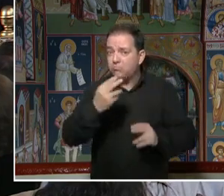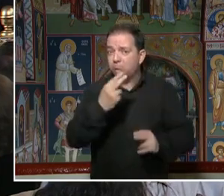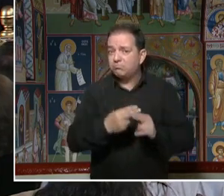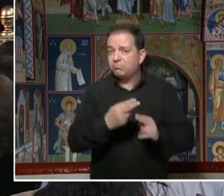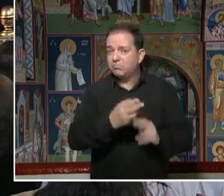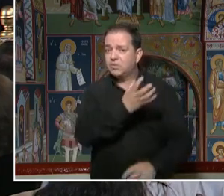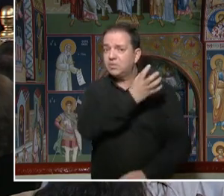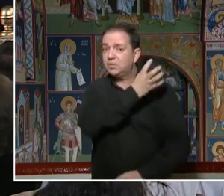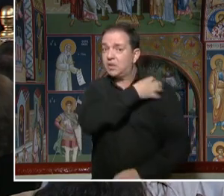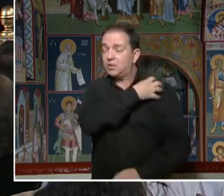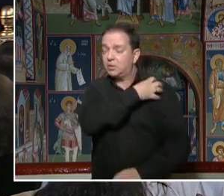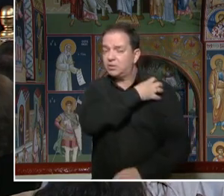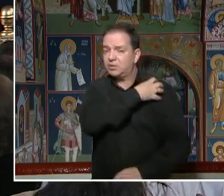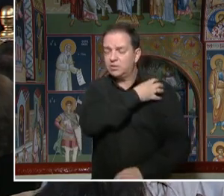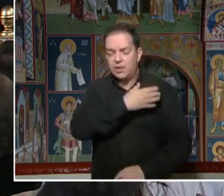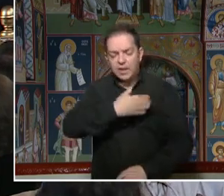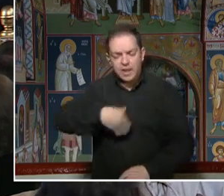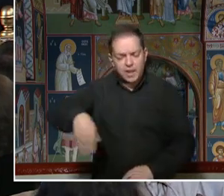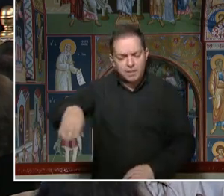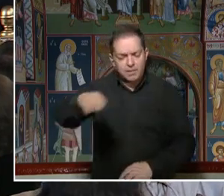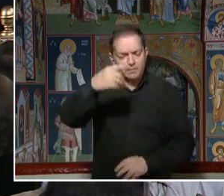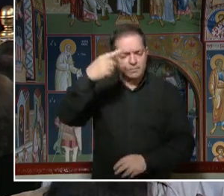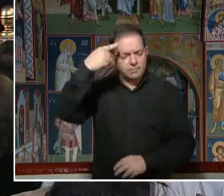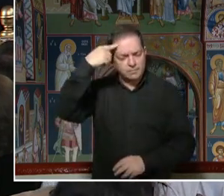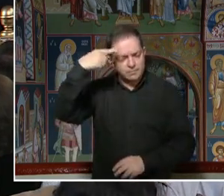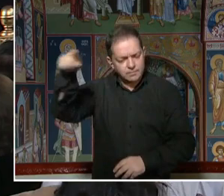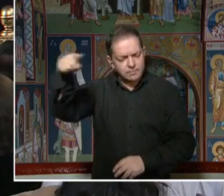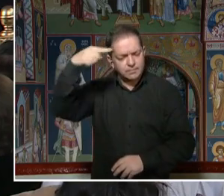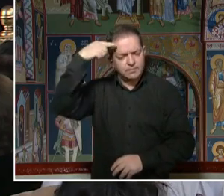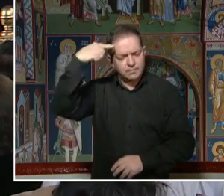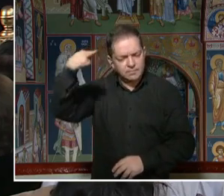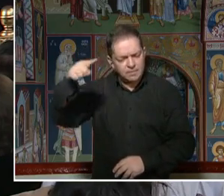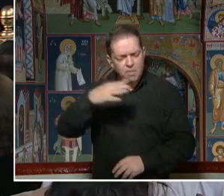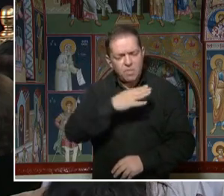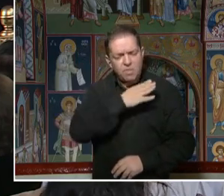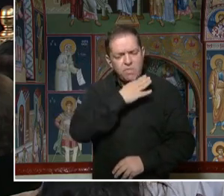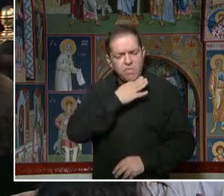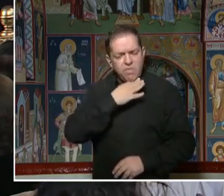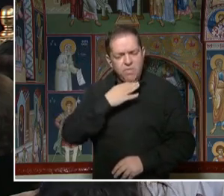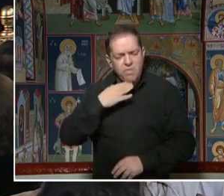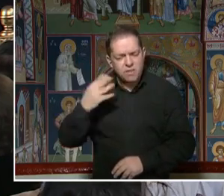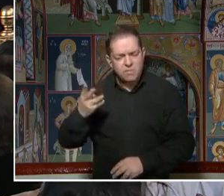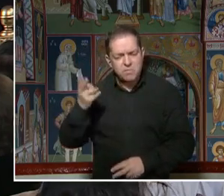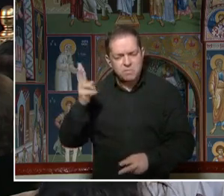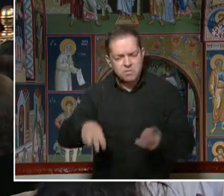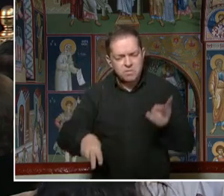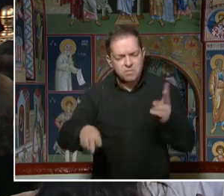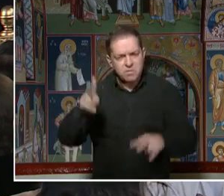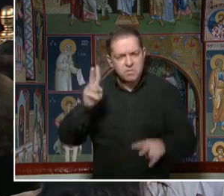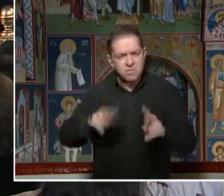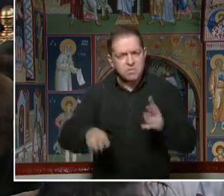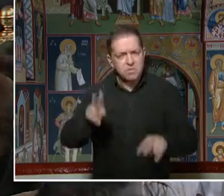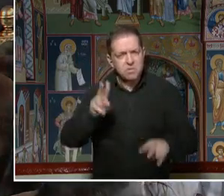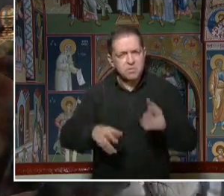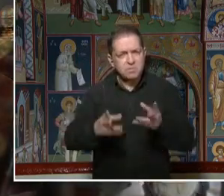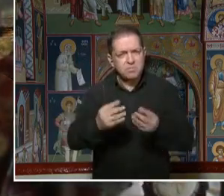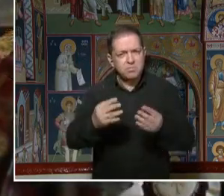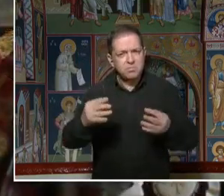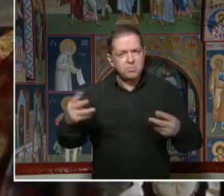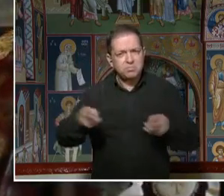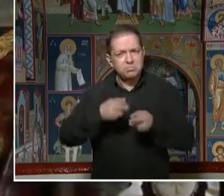μας τρέχει στις δεκάδες των θυμάτων της πρόσφατης τραγωδίας των Τεμπών.